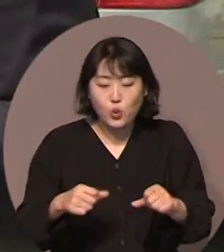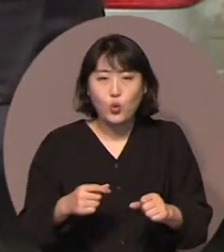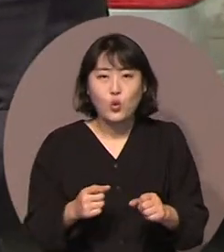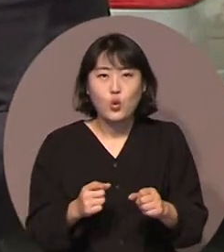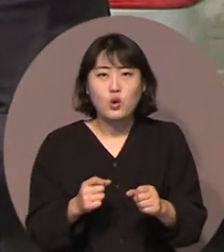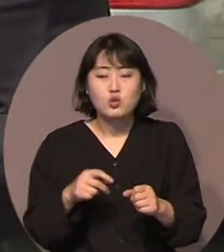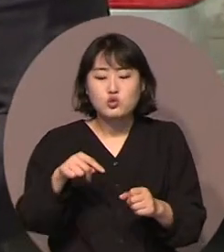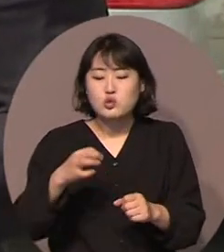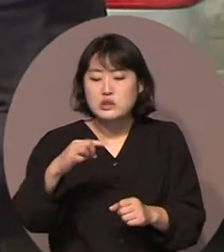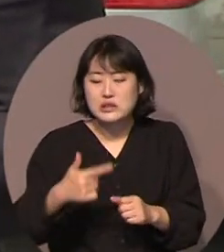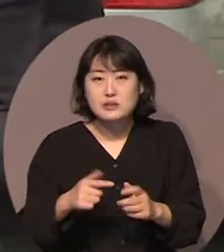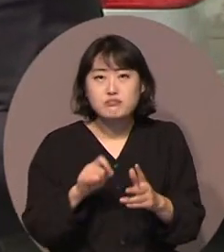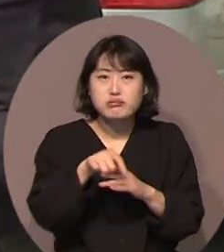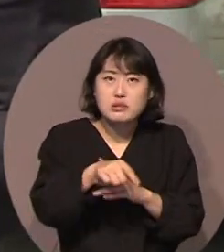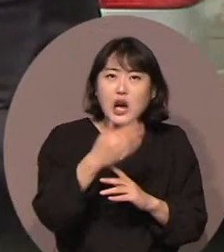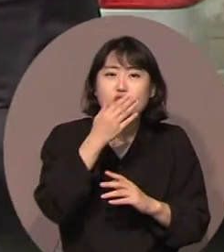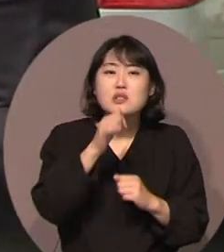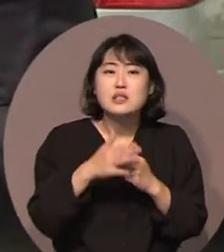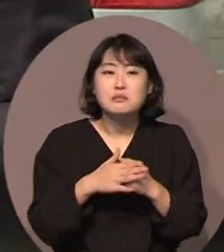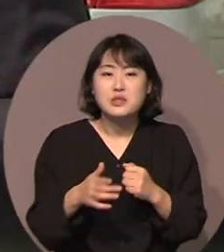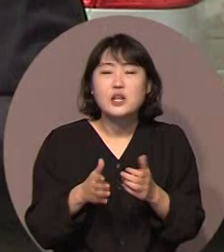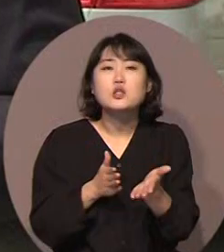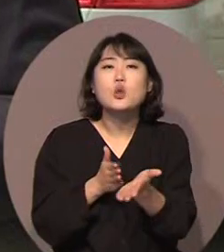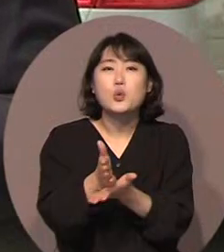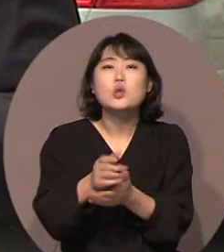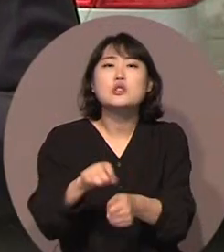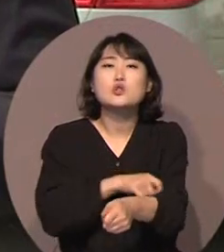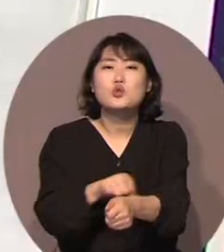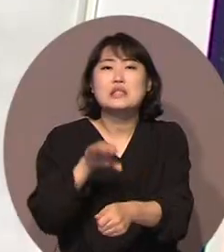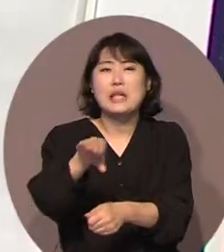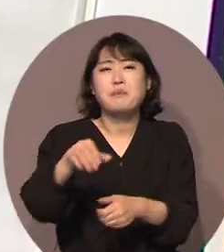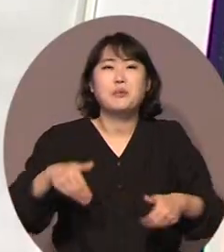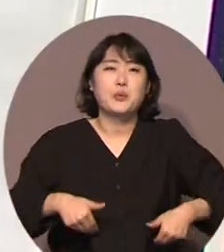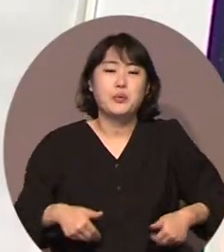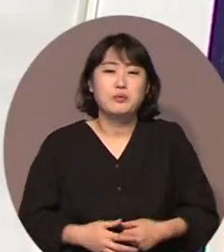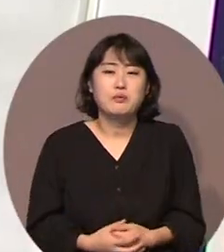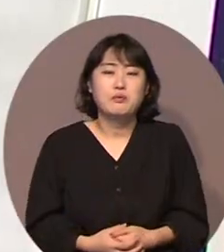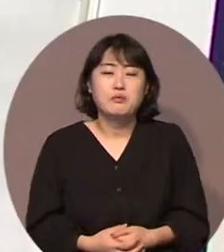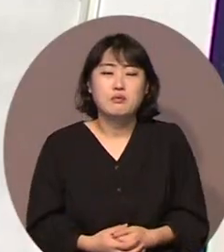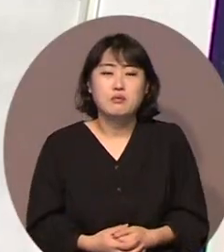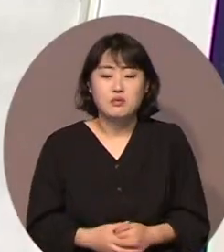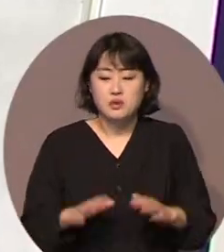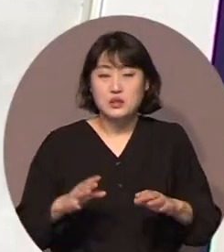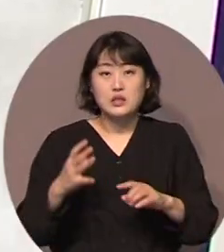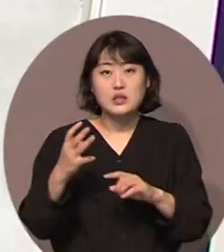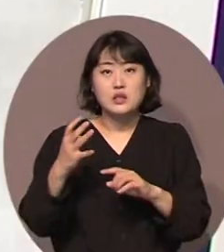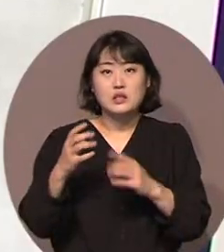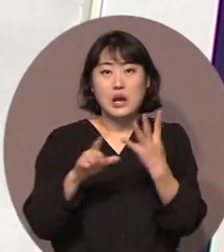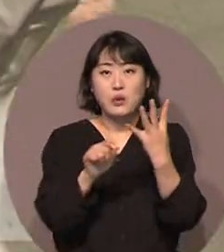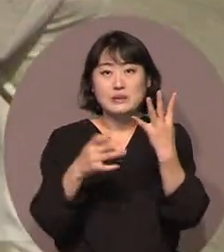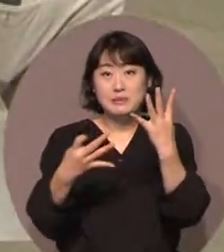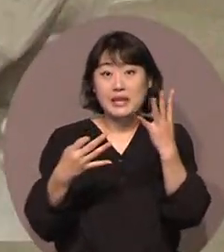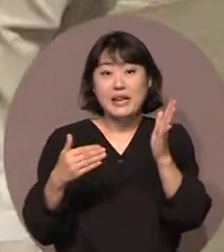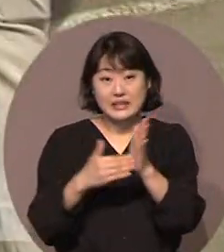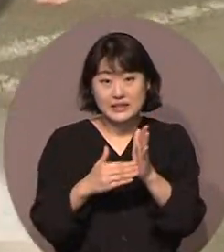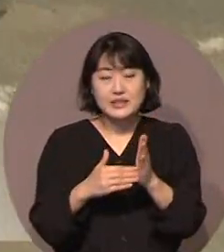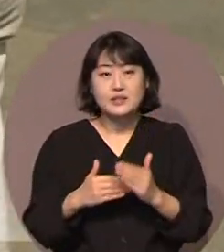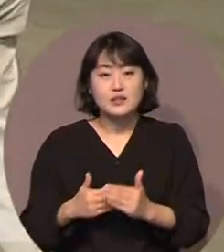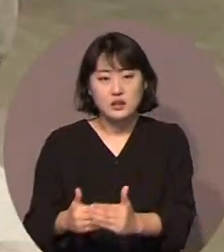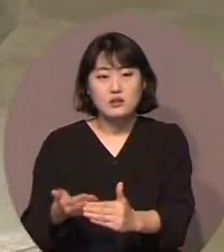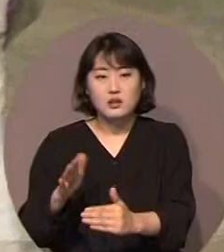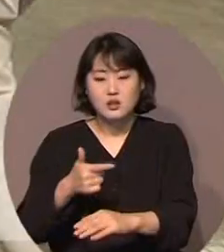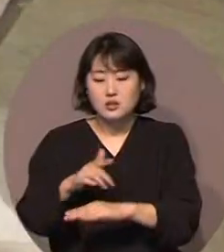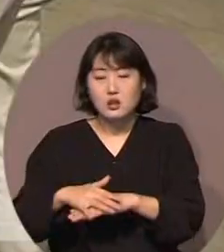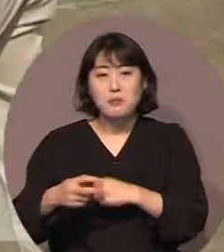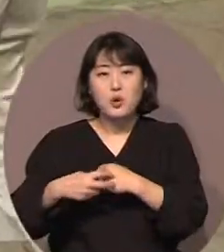때문에 이렇게 전용 용기를 갖춘 특수 차량으로 운반해야 합니다 거점수건은 오는 14일까지 진행하는데 대전에서는